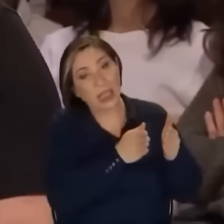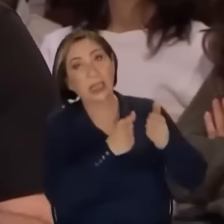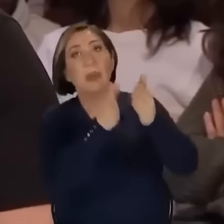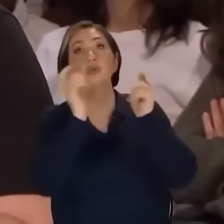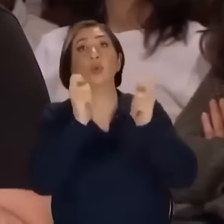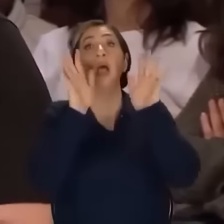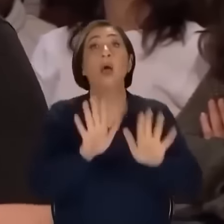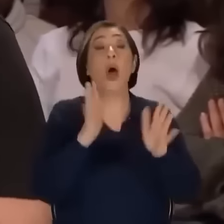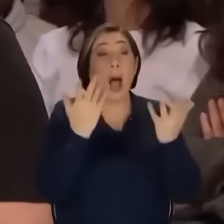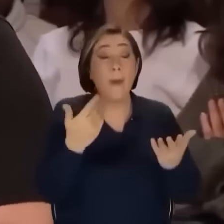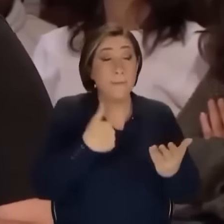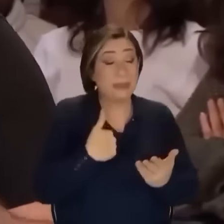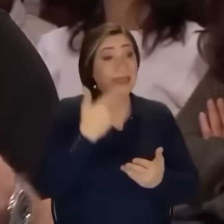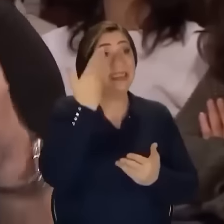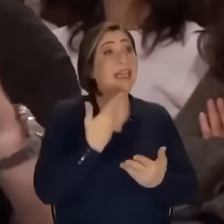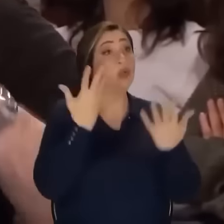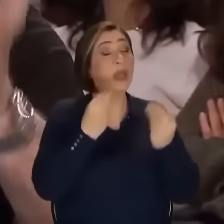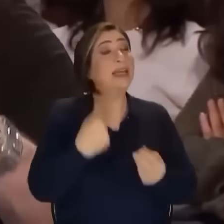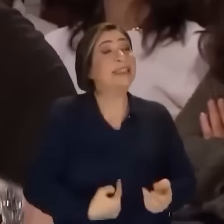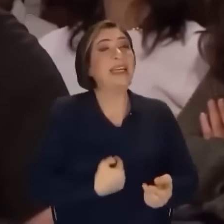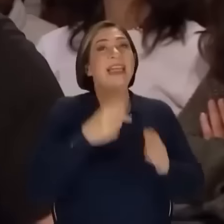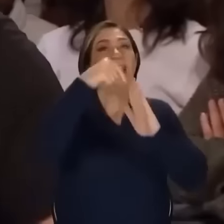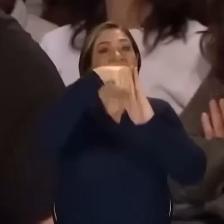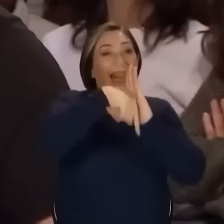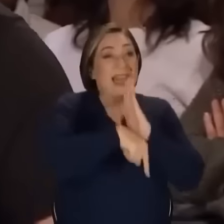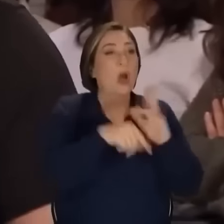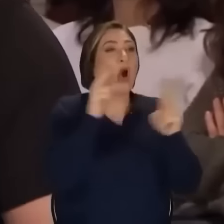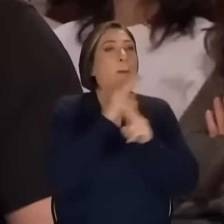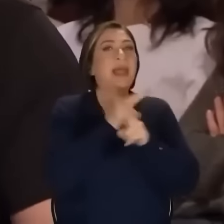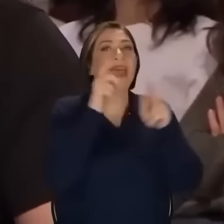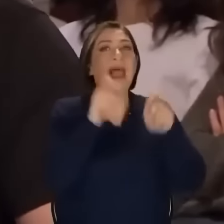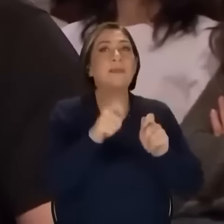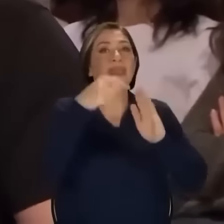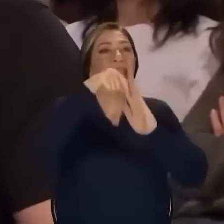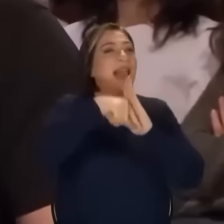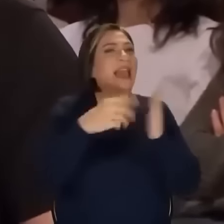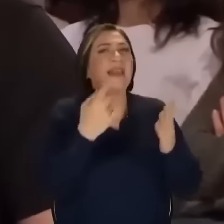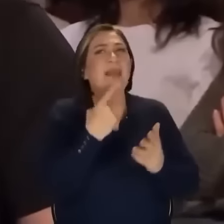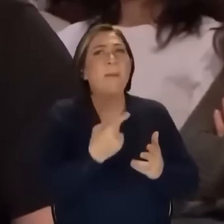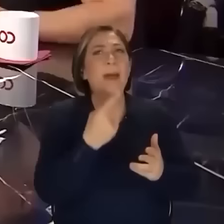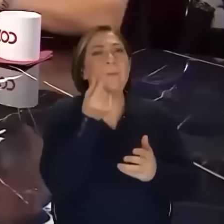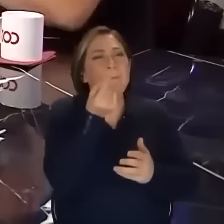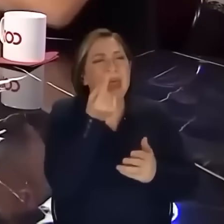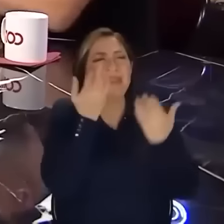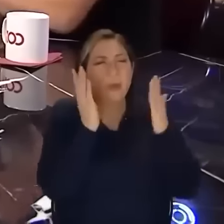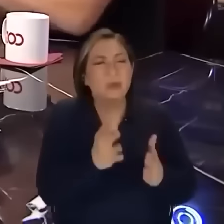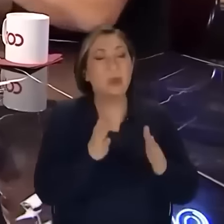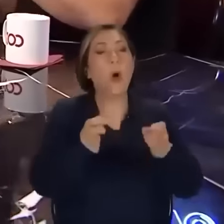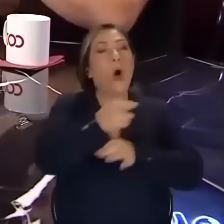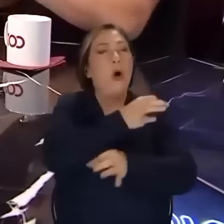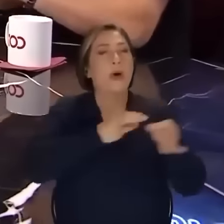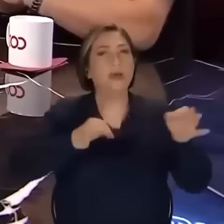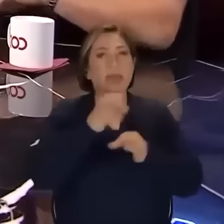kalıyor Halbuki benim seyirci olarak niyetim derinlikli komedi yapmak Ya derinlikli dediğim ya biraz olsun